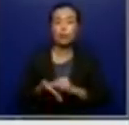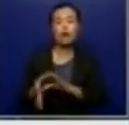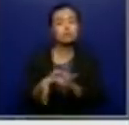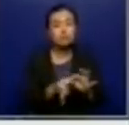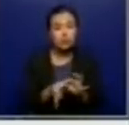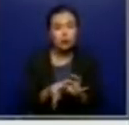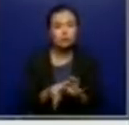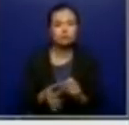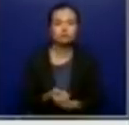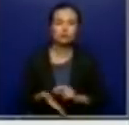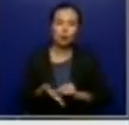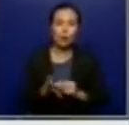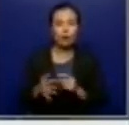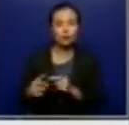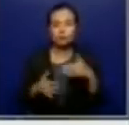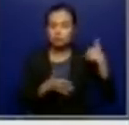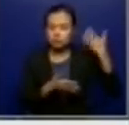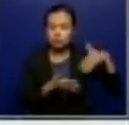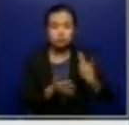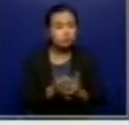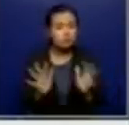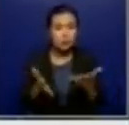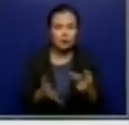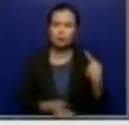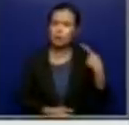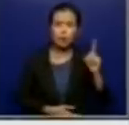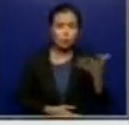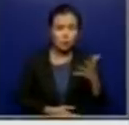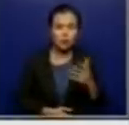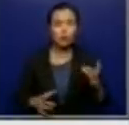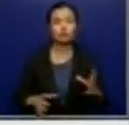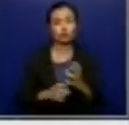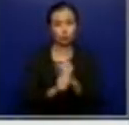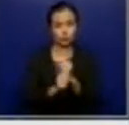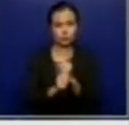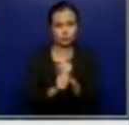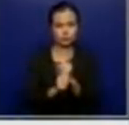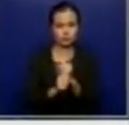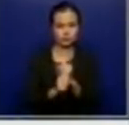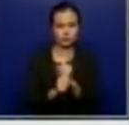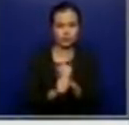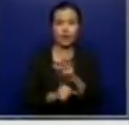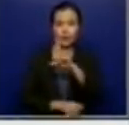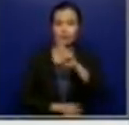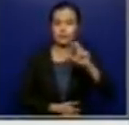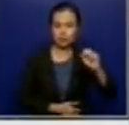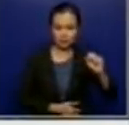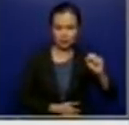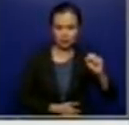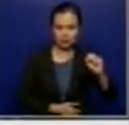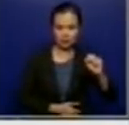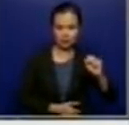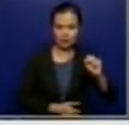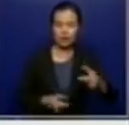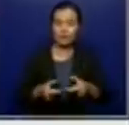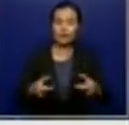ตัดแปะอย่างเดียวมันไม่เกิดประโยชน์เพราะฉะนั้นโดยสรุปท่านประธานครับสภาแห่งนี้ควรส่งเ